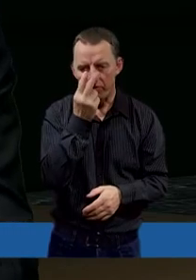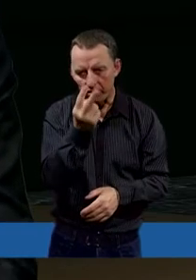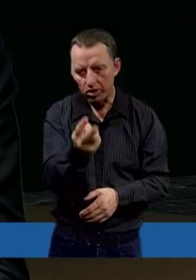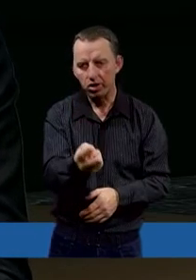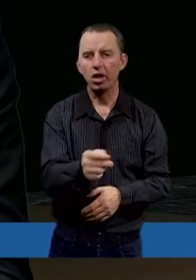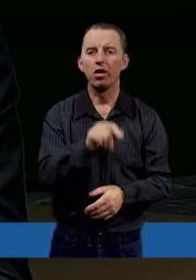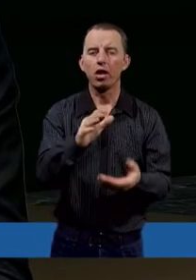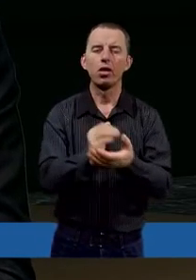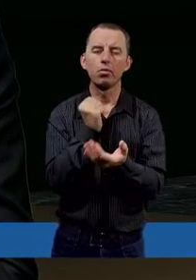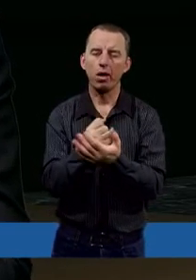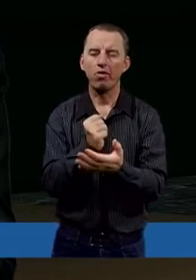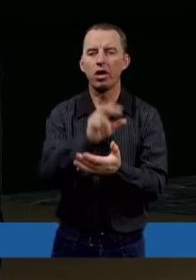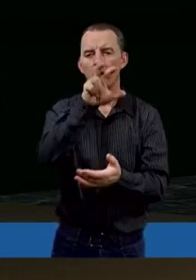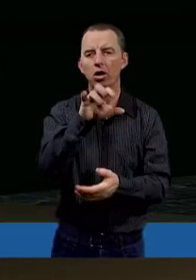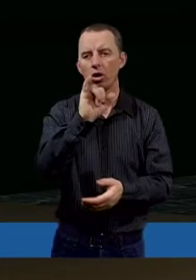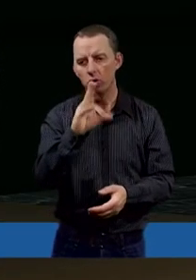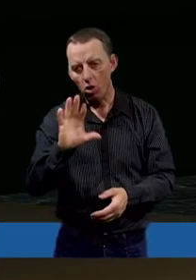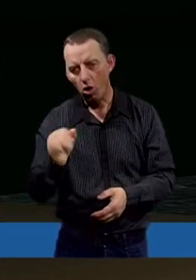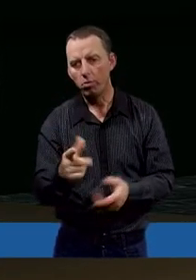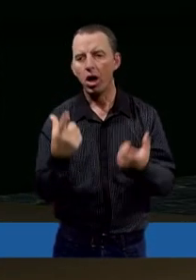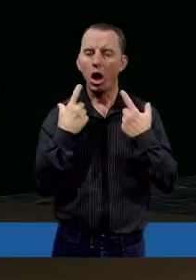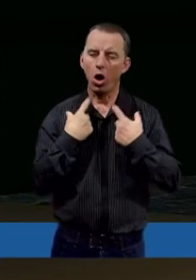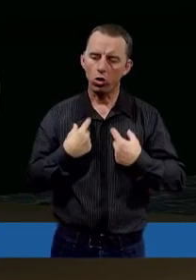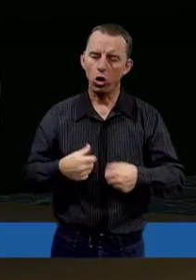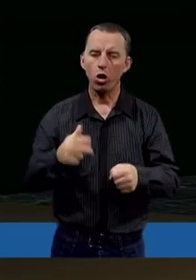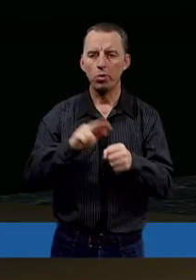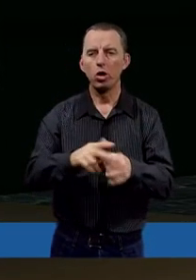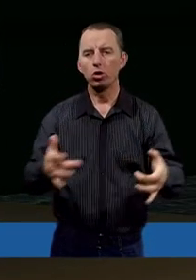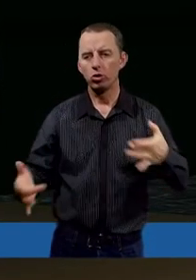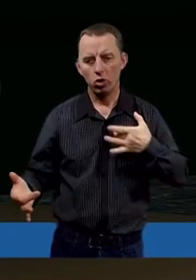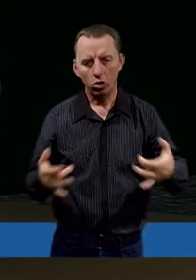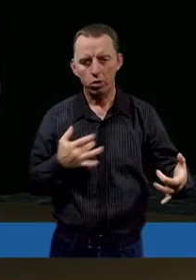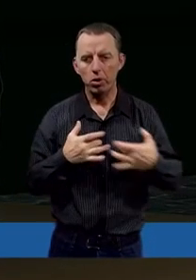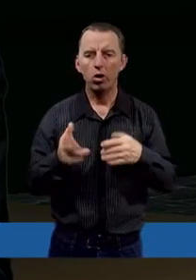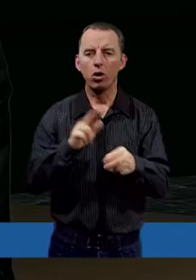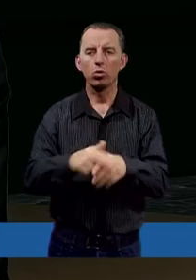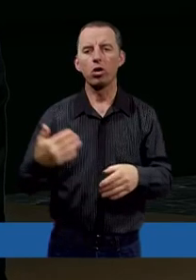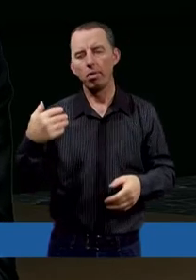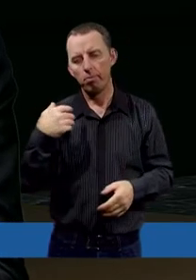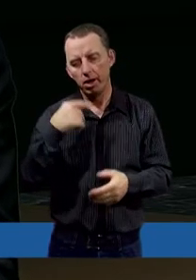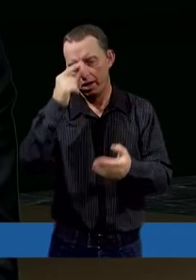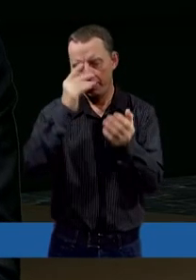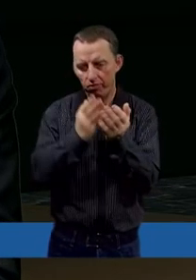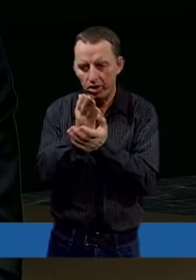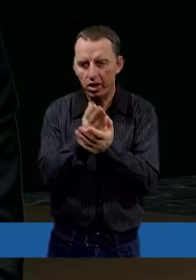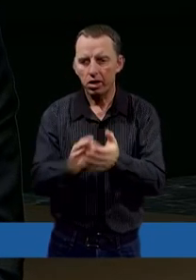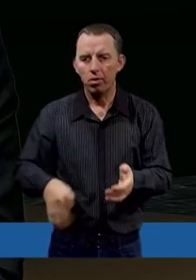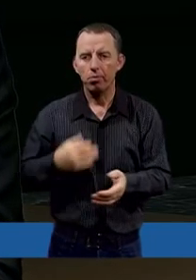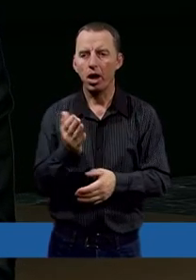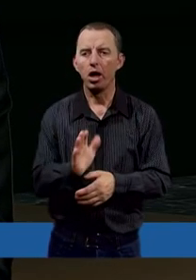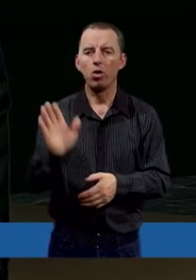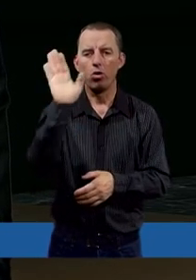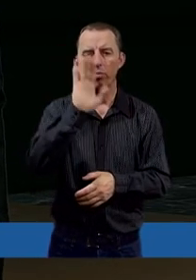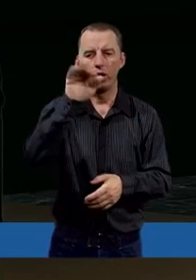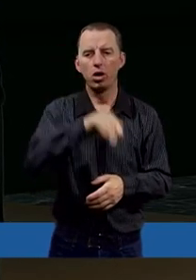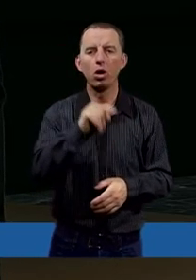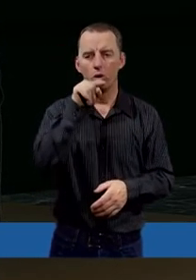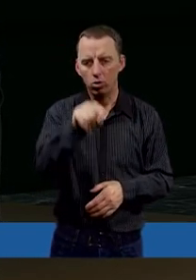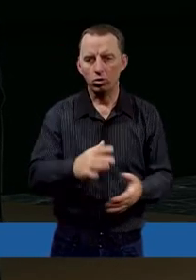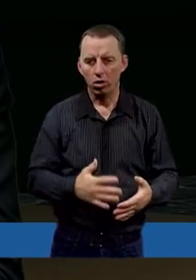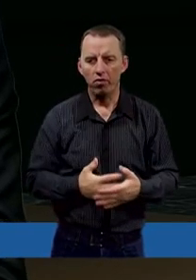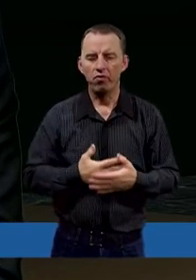właśnie w przypadku Hioba, że jednak też są takie osoby, które cierpiały, nawet jeżeli byli właśnie wierni Panu Bogu. Tak? I tu mi się